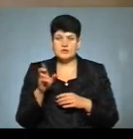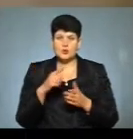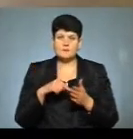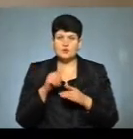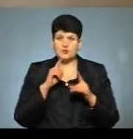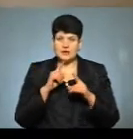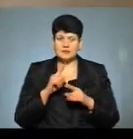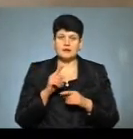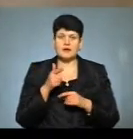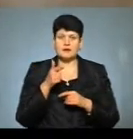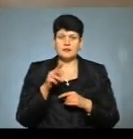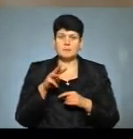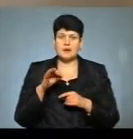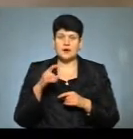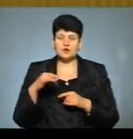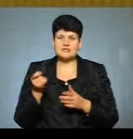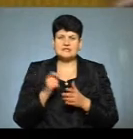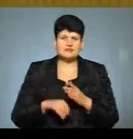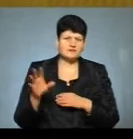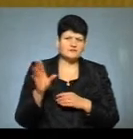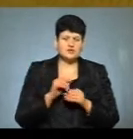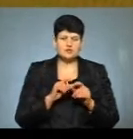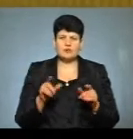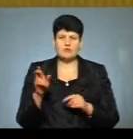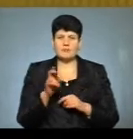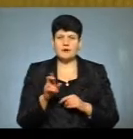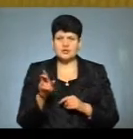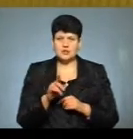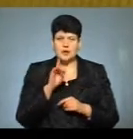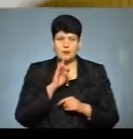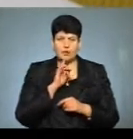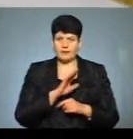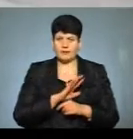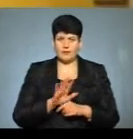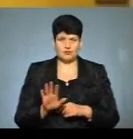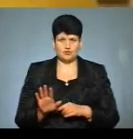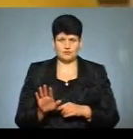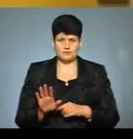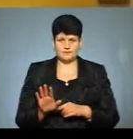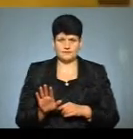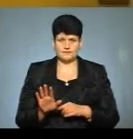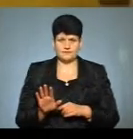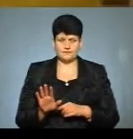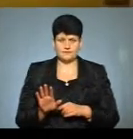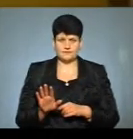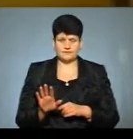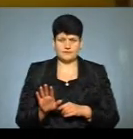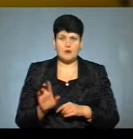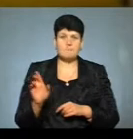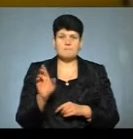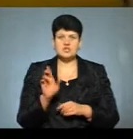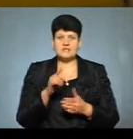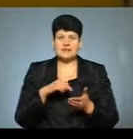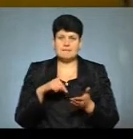ради Галини Михальчук, закривати всі школи в Бережанах на карантин поки не будуть. По Бережанській